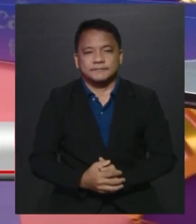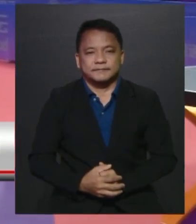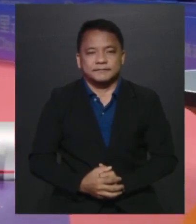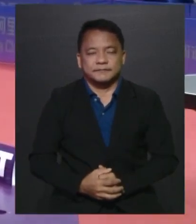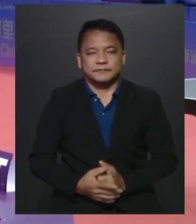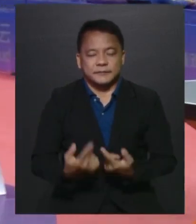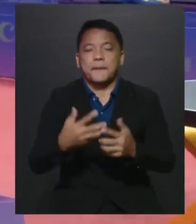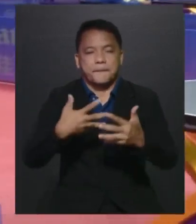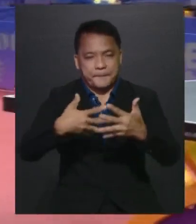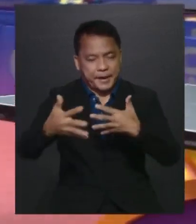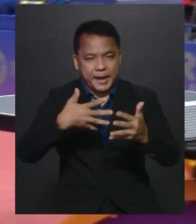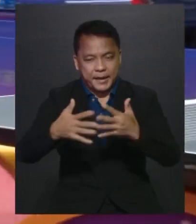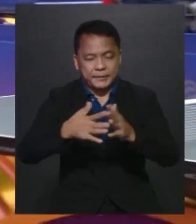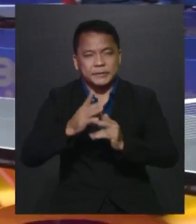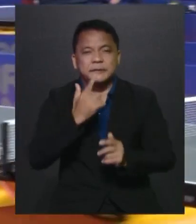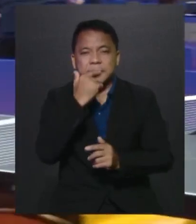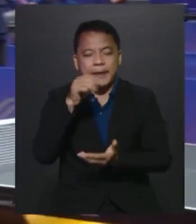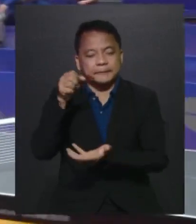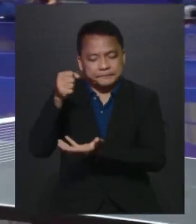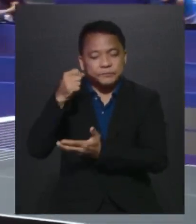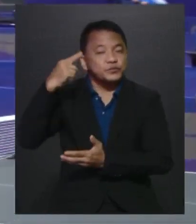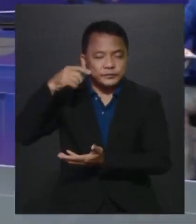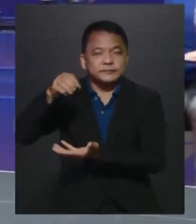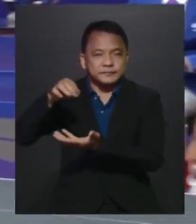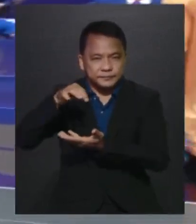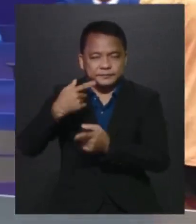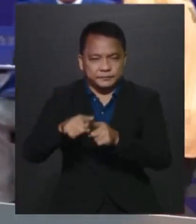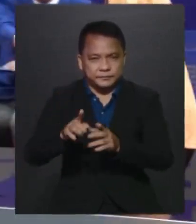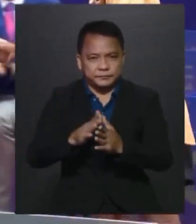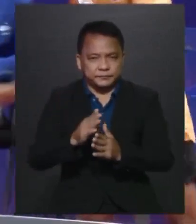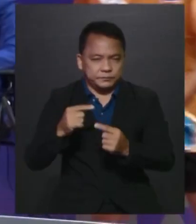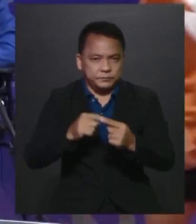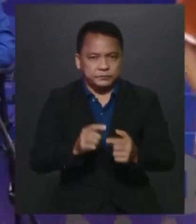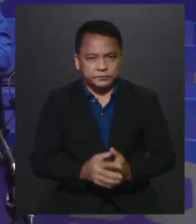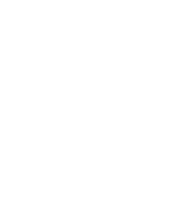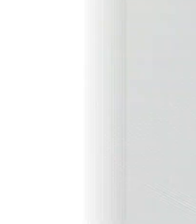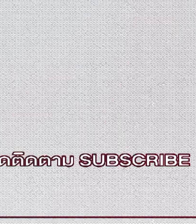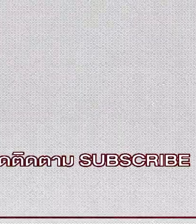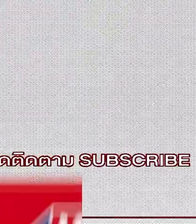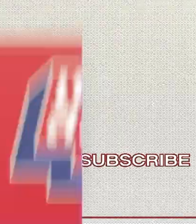คะแต่ก็ไม่เป็นไรยังมีเหรียญทองแดงมาจากประเภทหญิงแล้วเนาะ ค่ะ ก็สู้กันต่อไปนะคะ